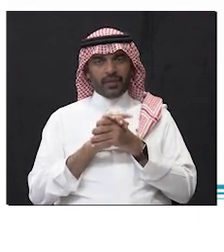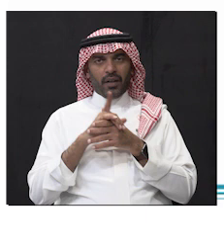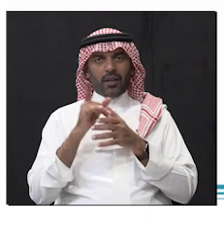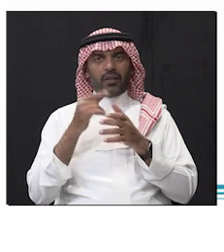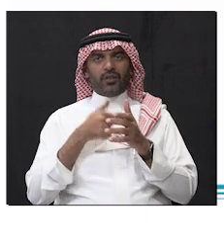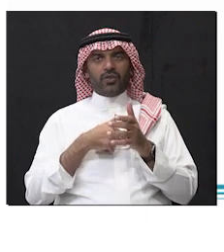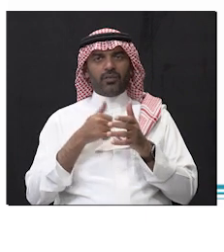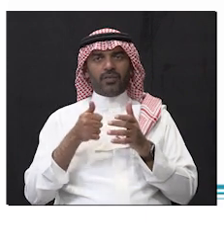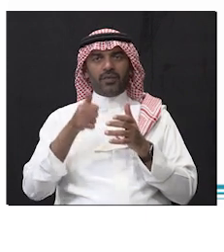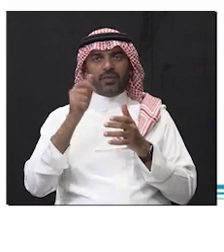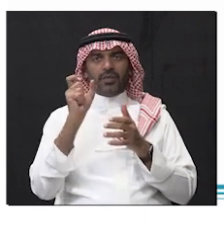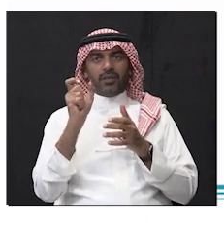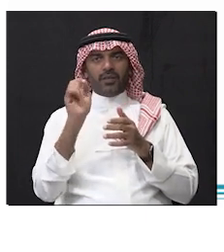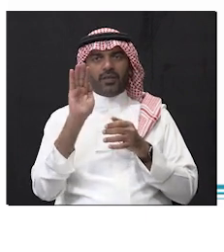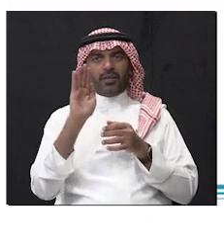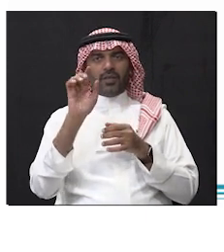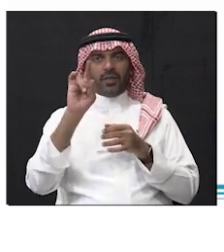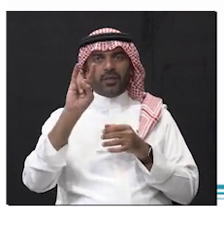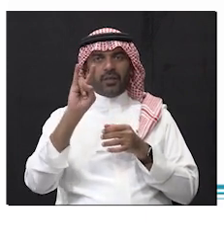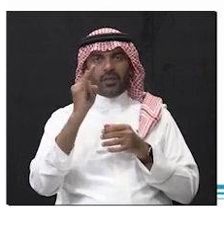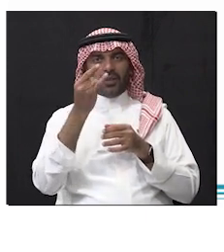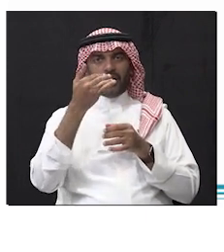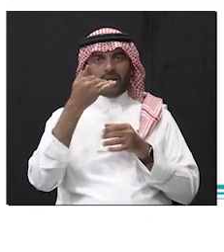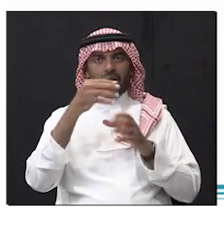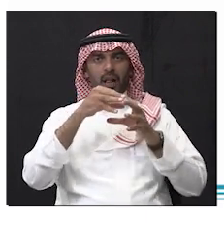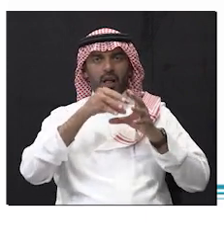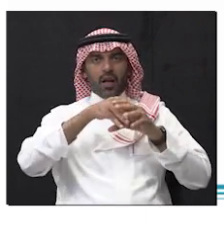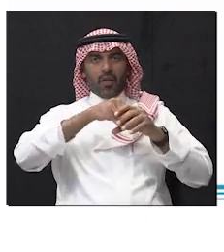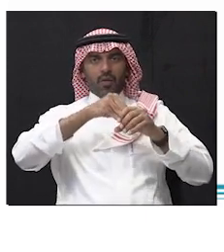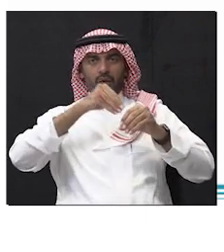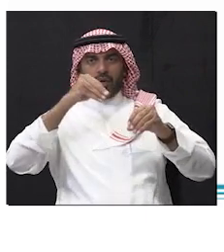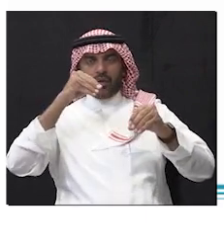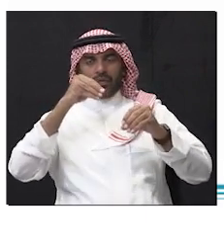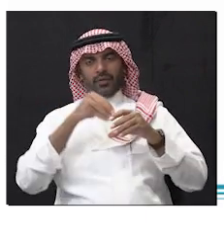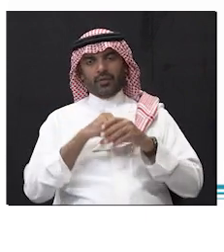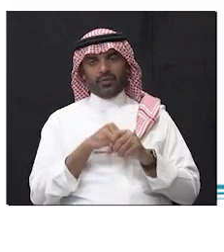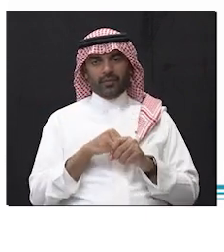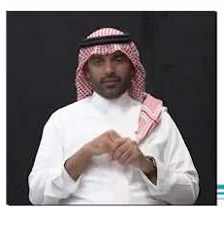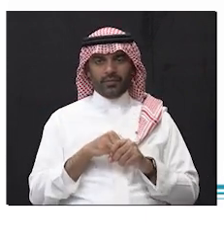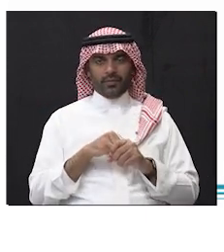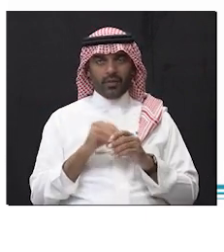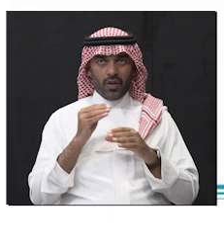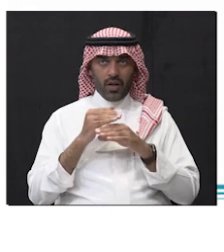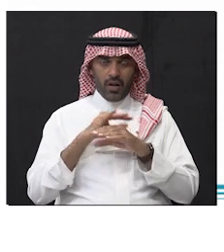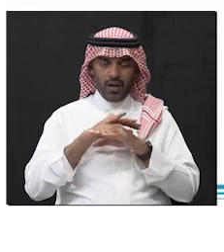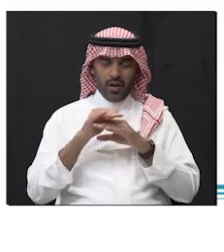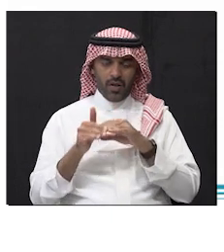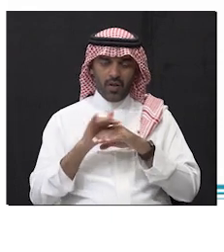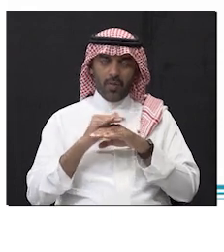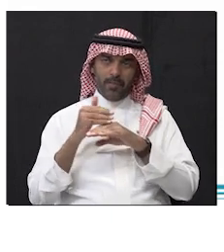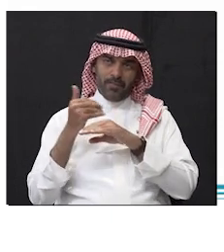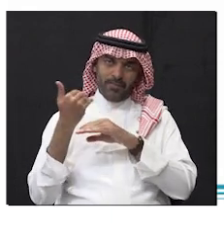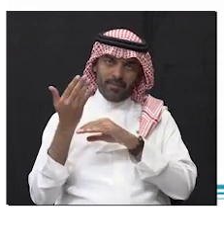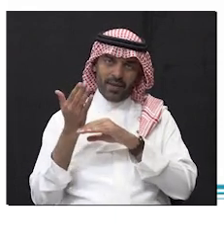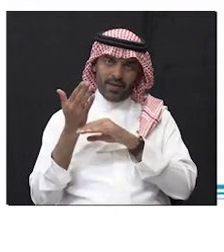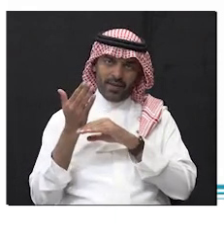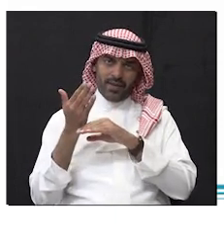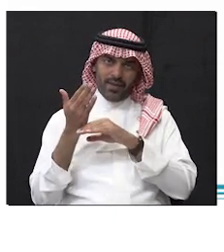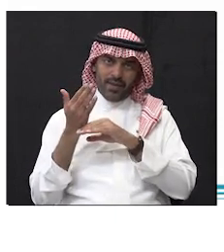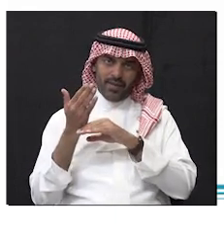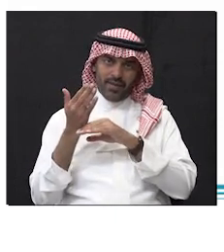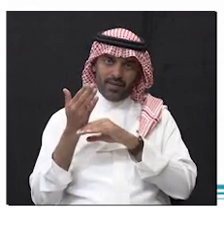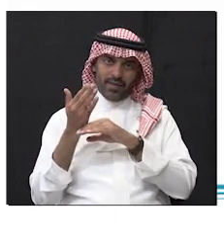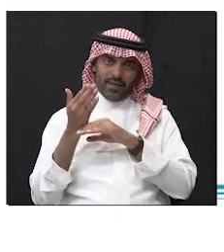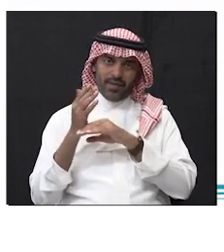الانسلاخ. أحسنتم. بما أن قلنا أن الغلاف الخارجي أو الهيكل الخارجي لا ينمو مع